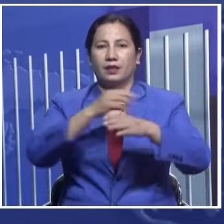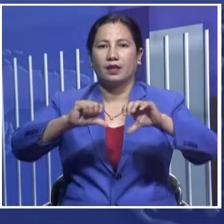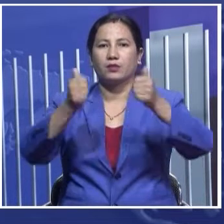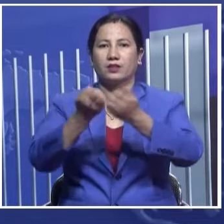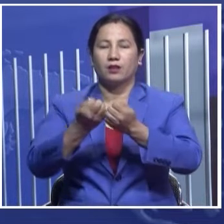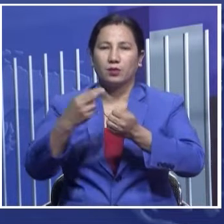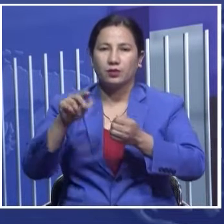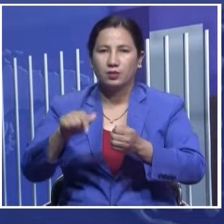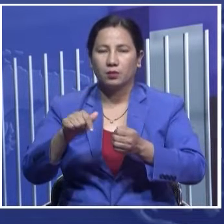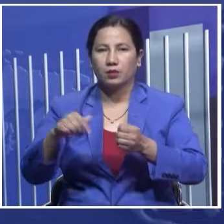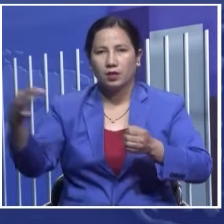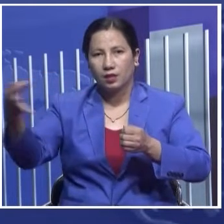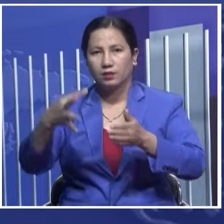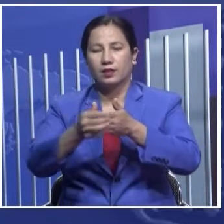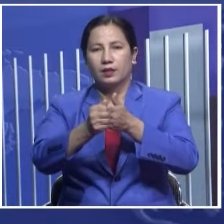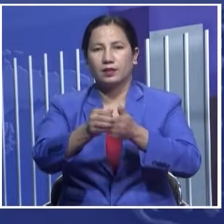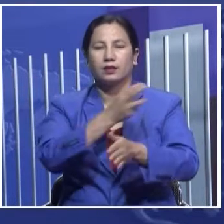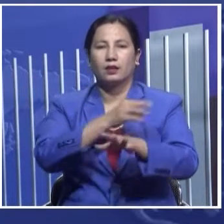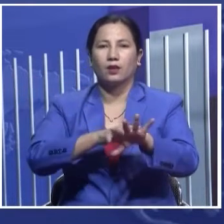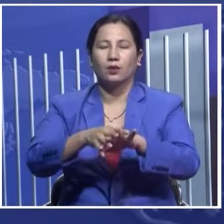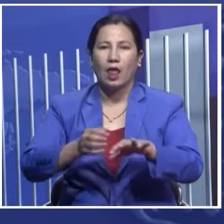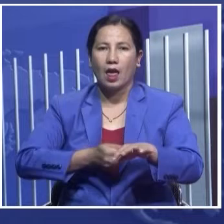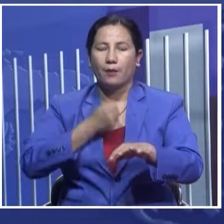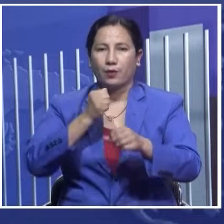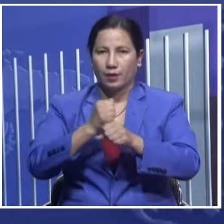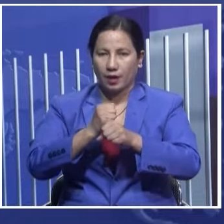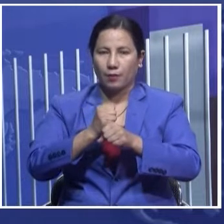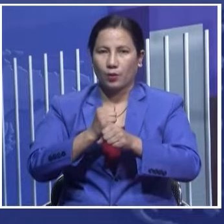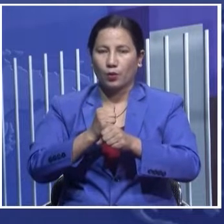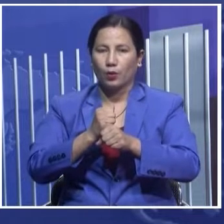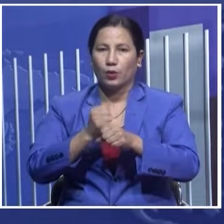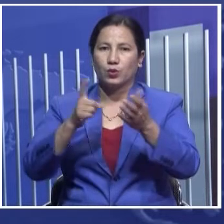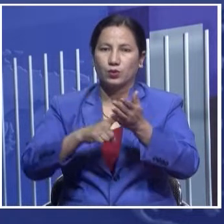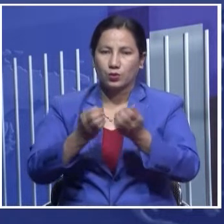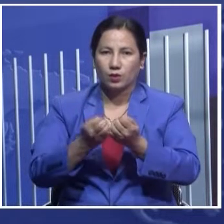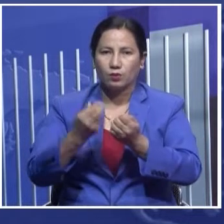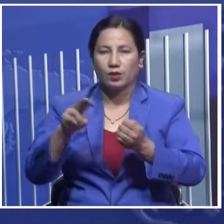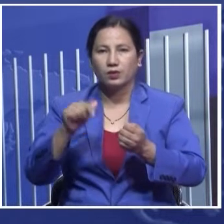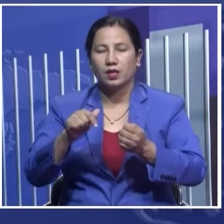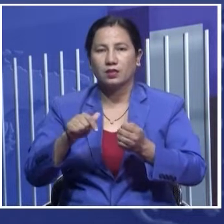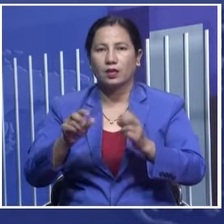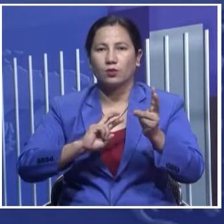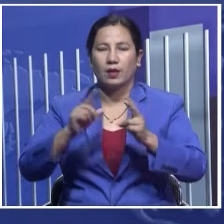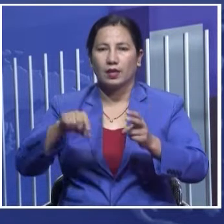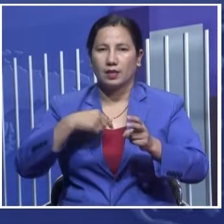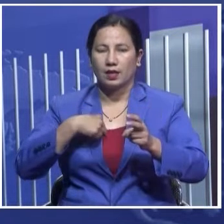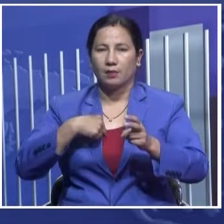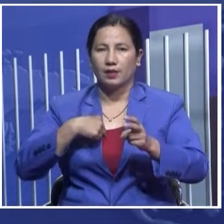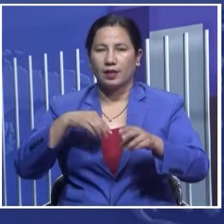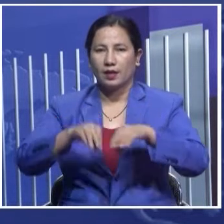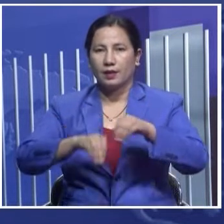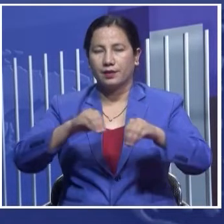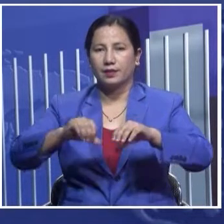गराउनु भएको छ भने नयाँ जनप्रतिनिधिहरूले पनि आफ्नो कामको आरम्भ गरिसक्नु भएको छ। यसै सन्दर्भमा आज हामीले